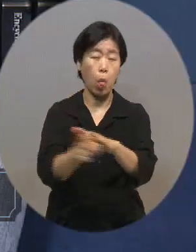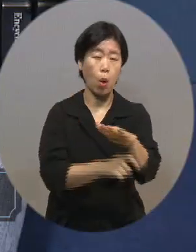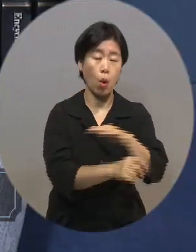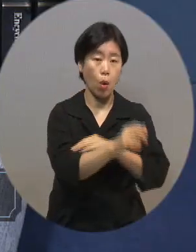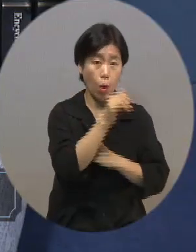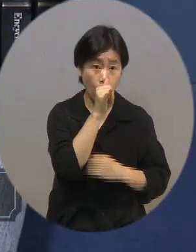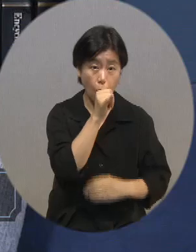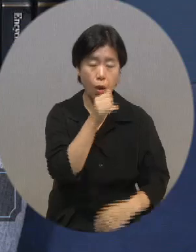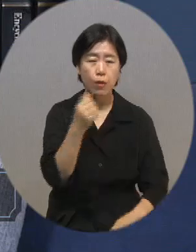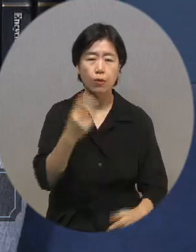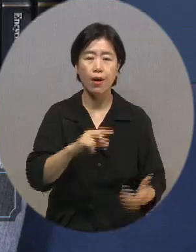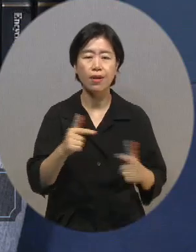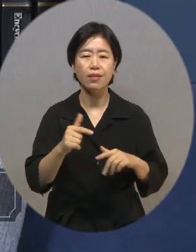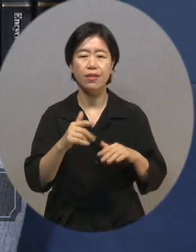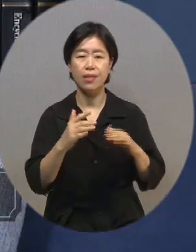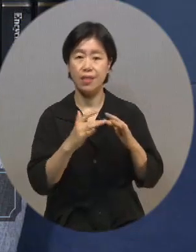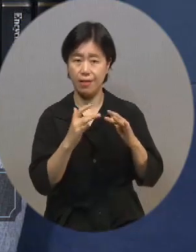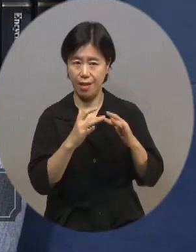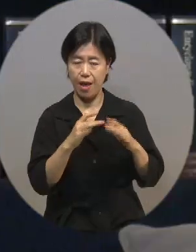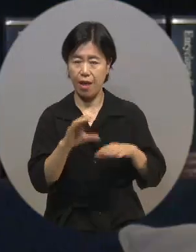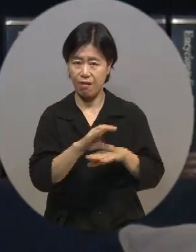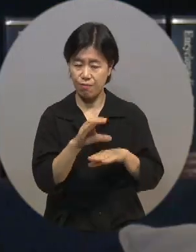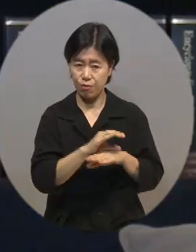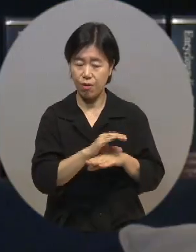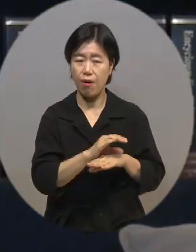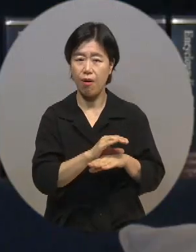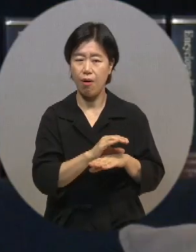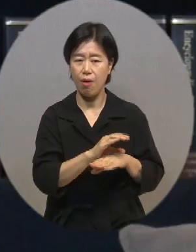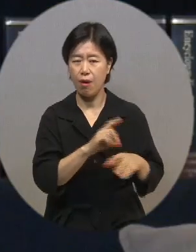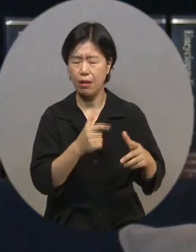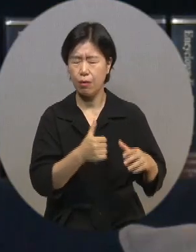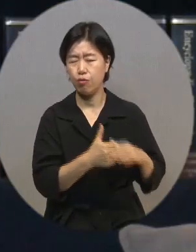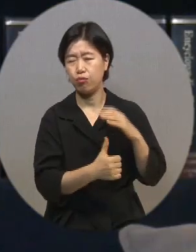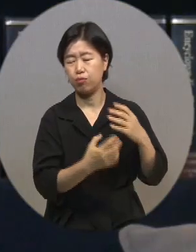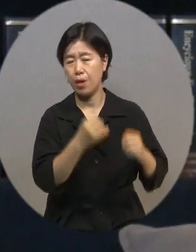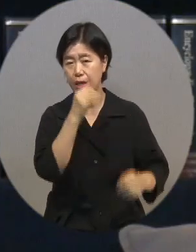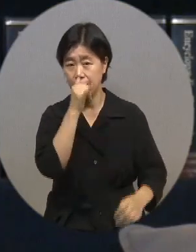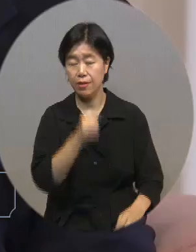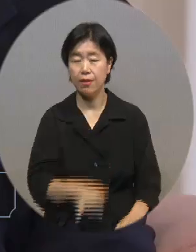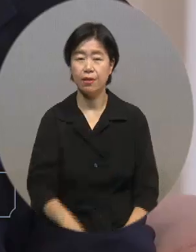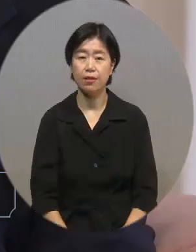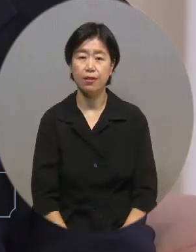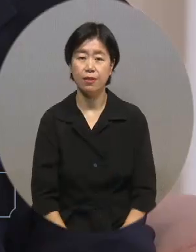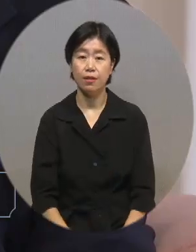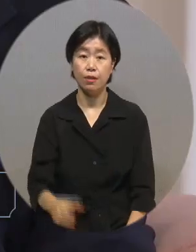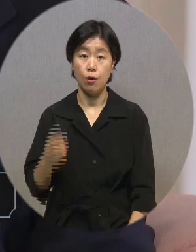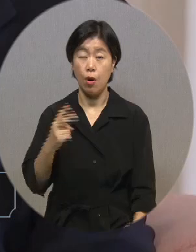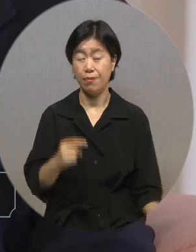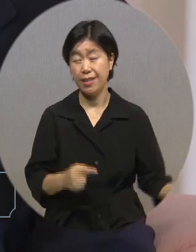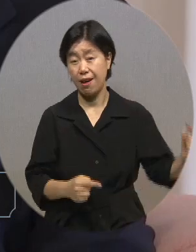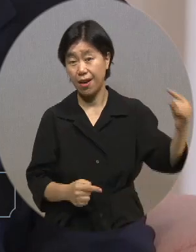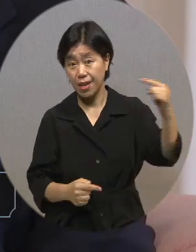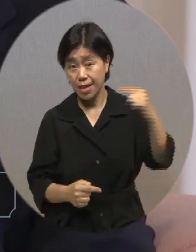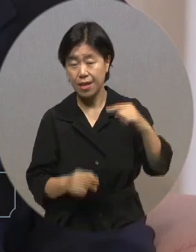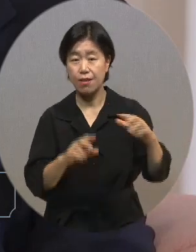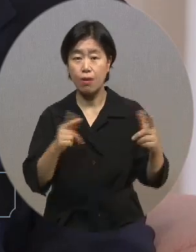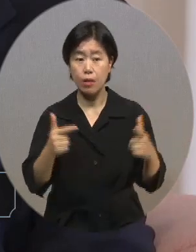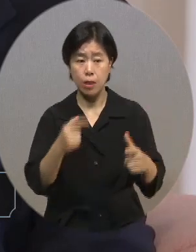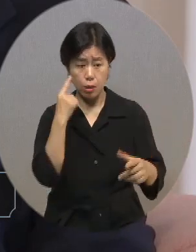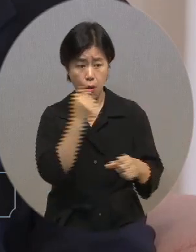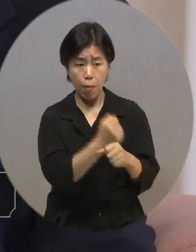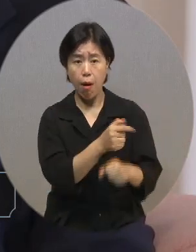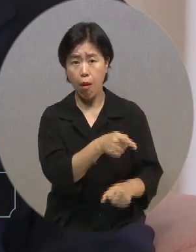그 사이버 공격을 그동안 많이 해왔거든요. 예. 뭐 그런 걸 한다든지 또 미사일이나 이런 거 개발하는 게 쉽지